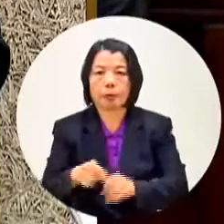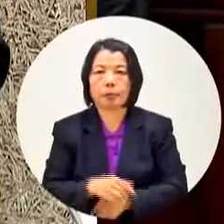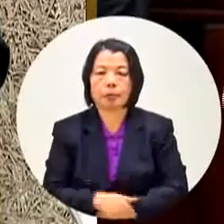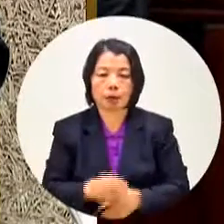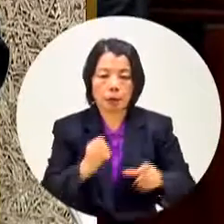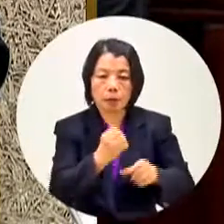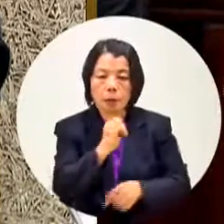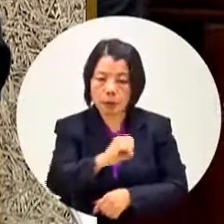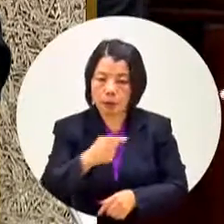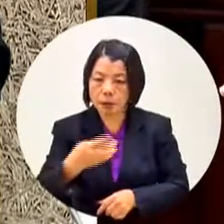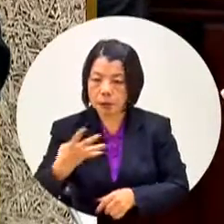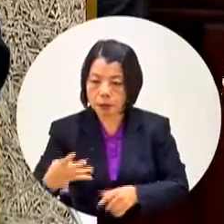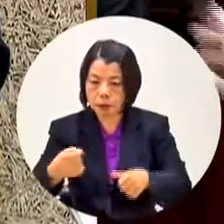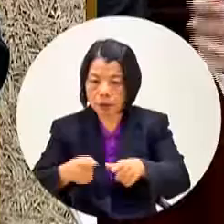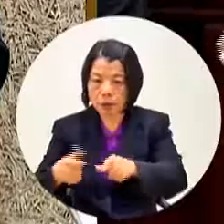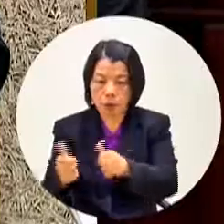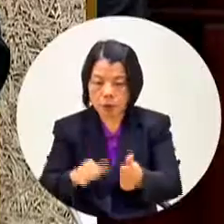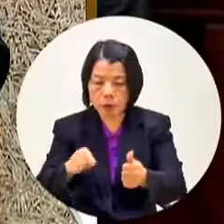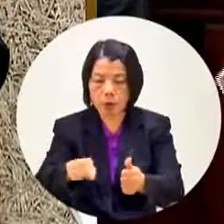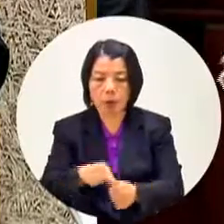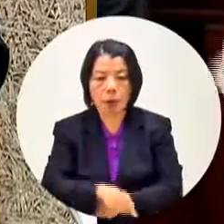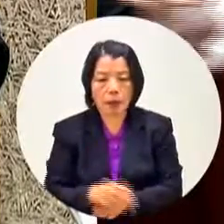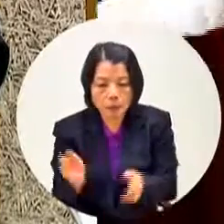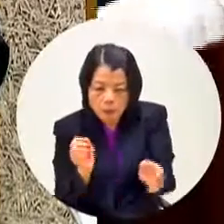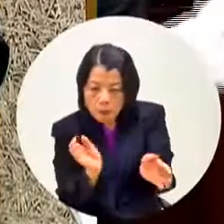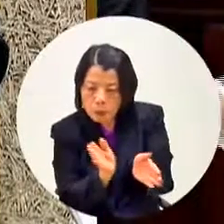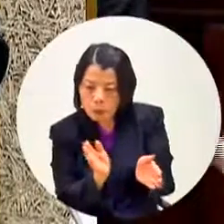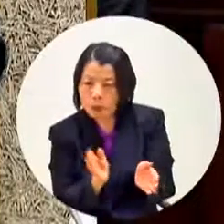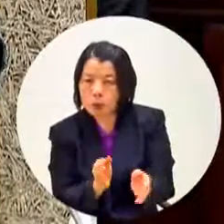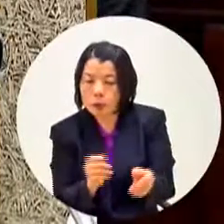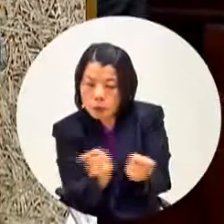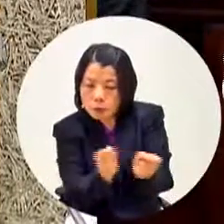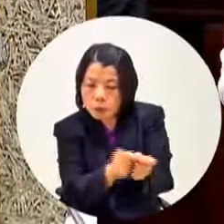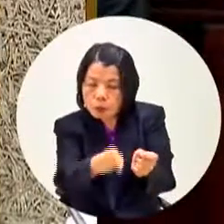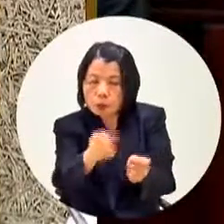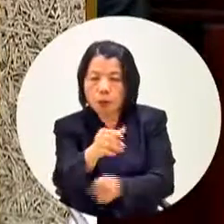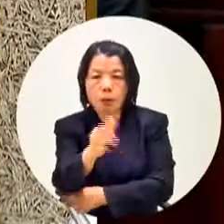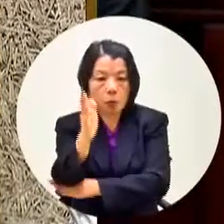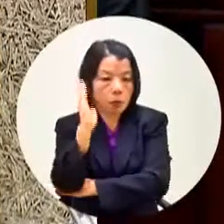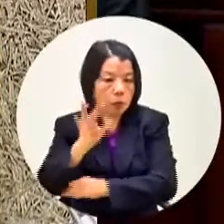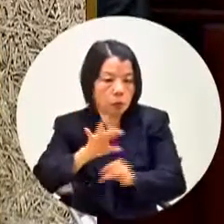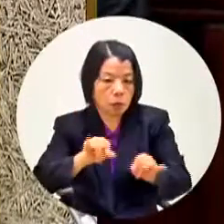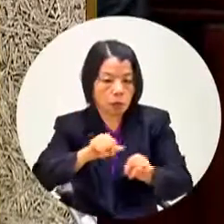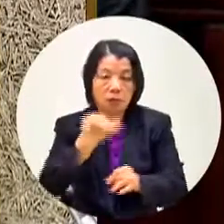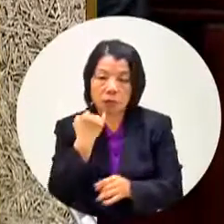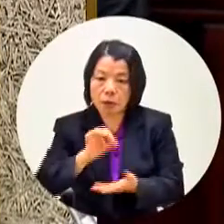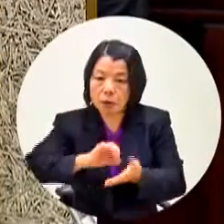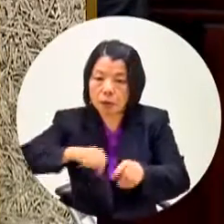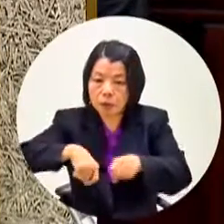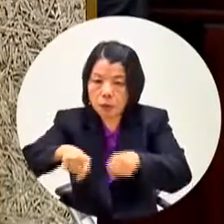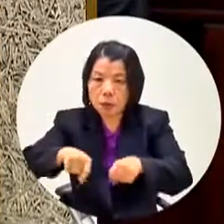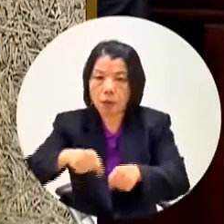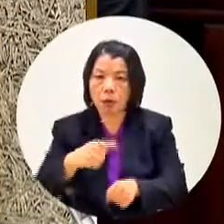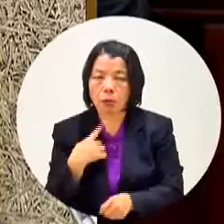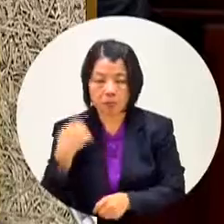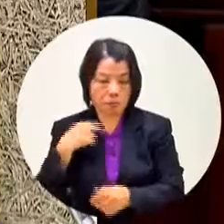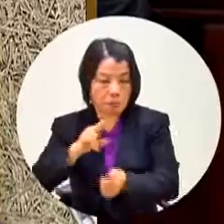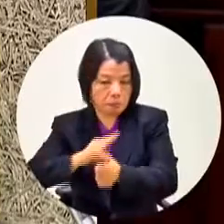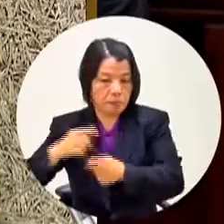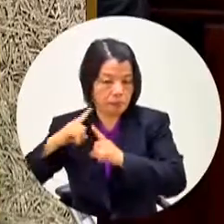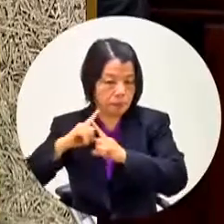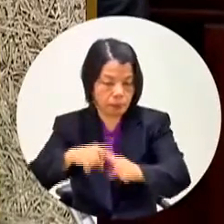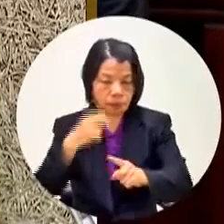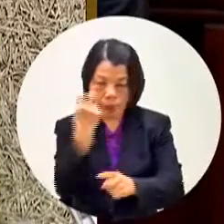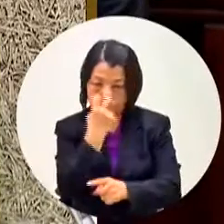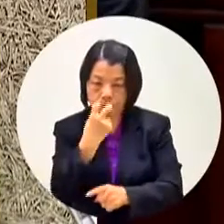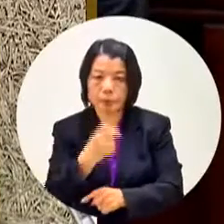基础建设的这个经费，目前我们在这边是应该还没有下来，没有申请通过。啊，刚才议